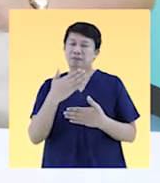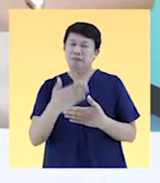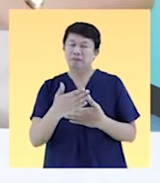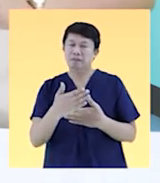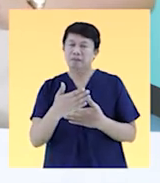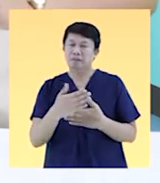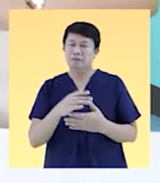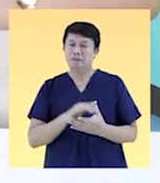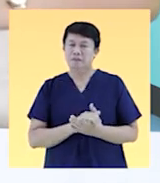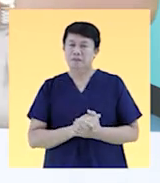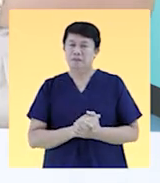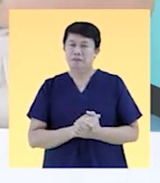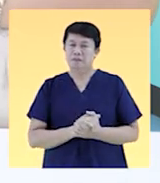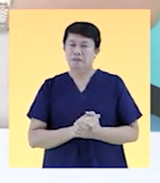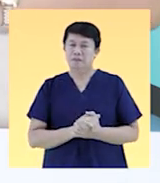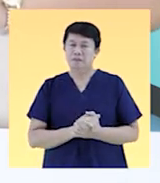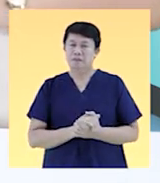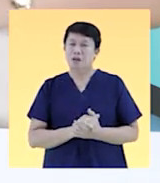Susunod naman ang